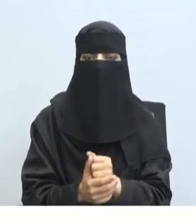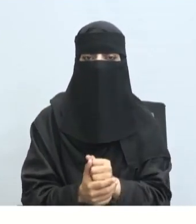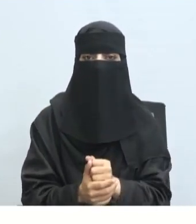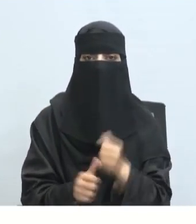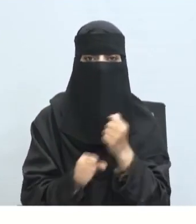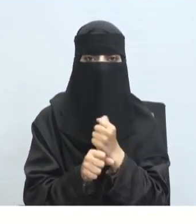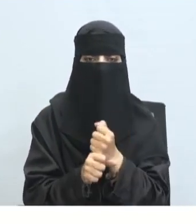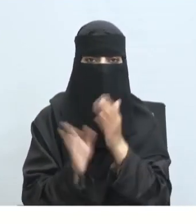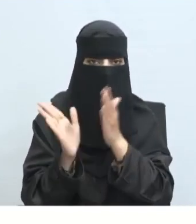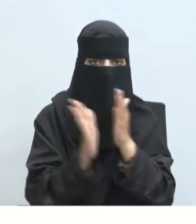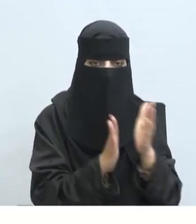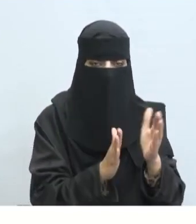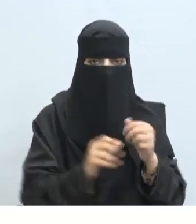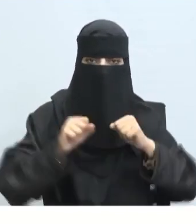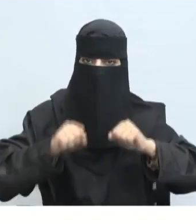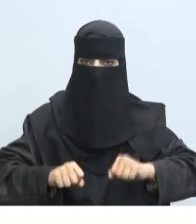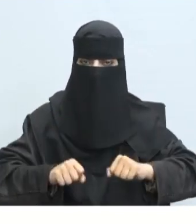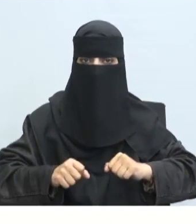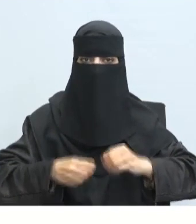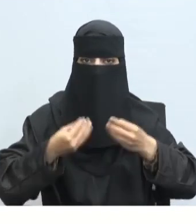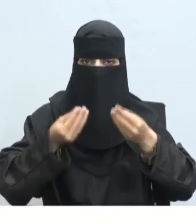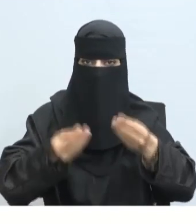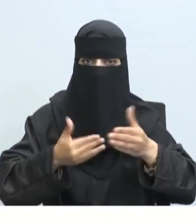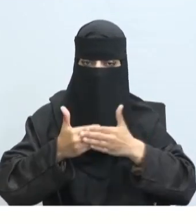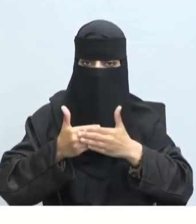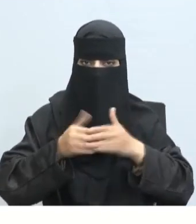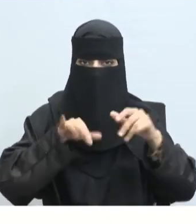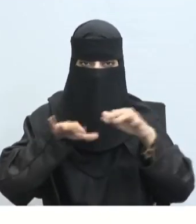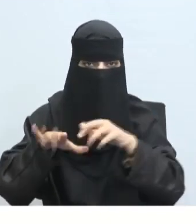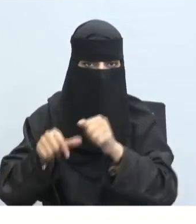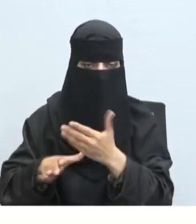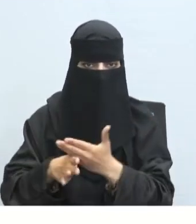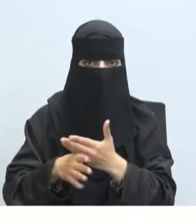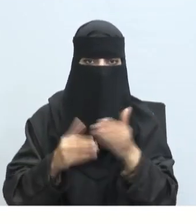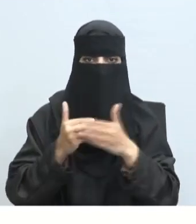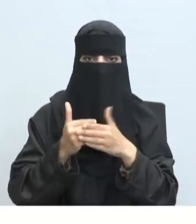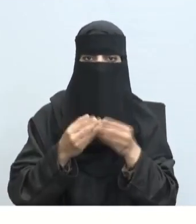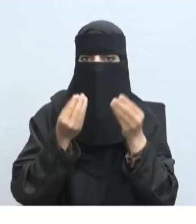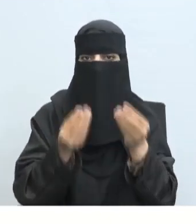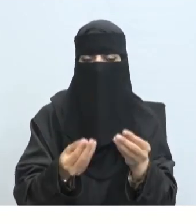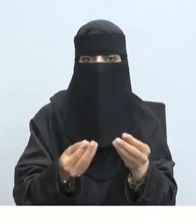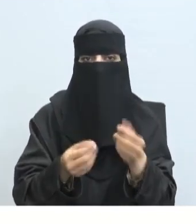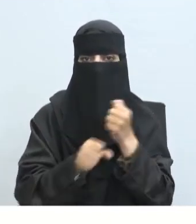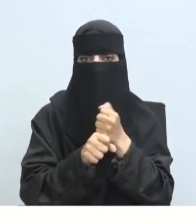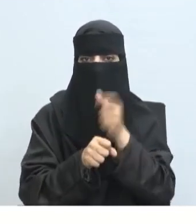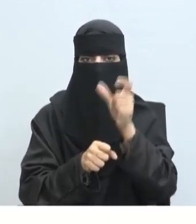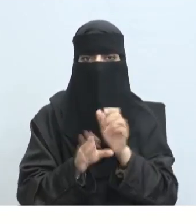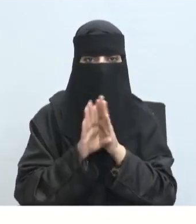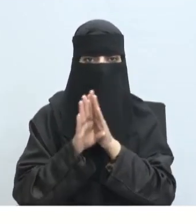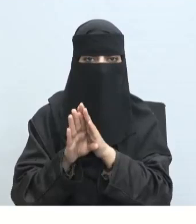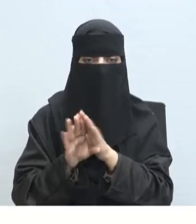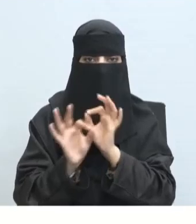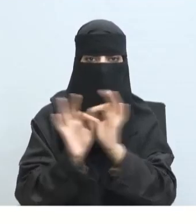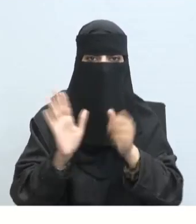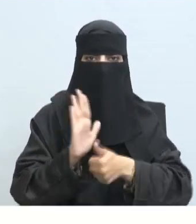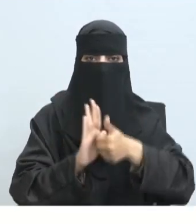وظائف التنظيم هو الاداره تقديم خدمات للزوار تقديم خدمات ايضا قد يكون للموظفين والدعم لكي